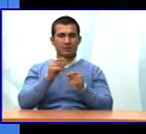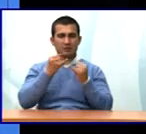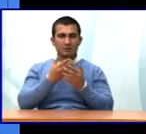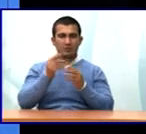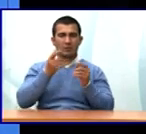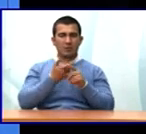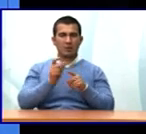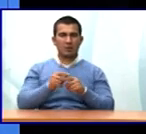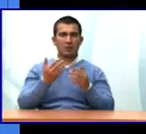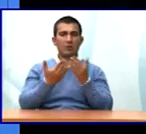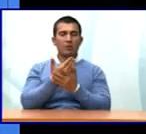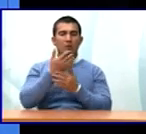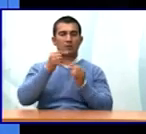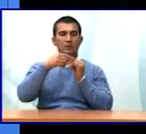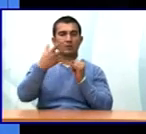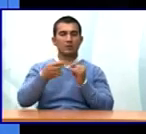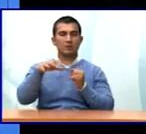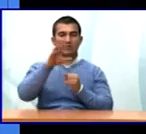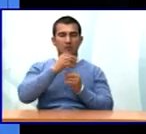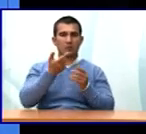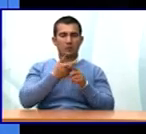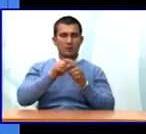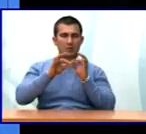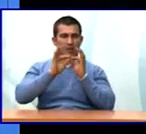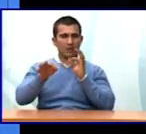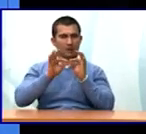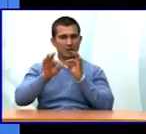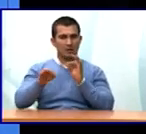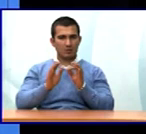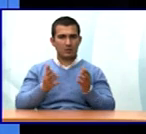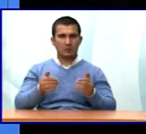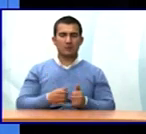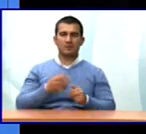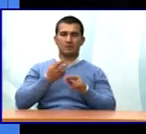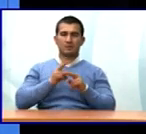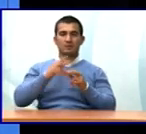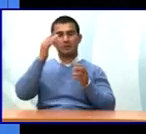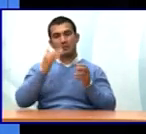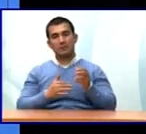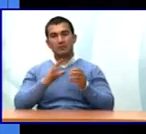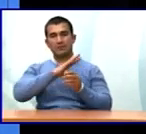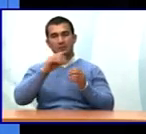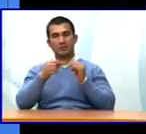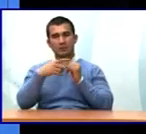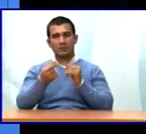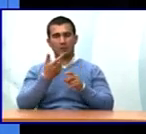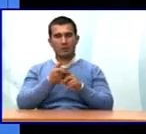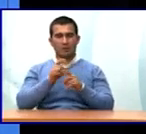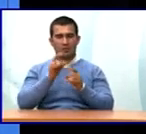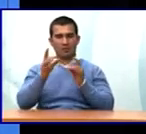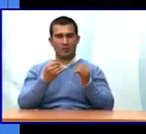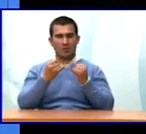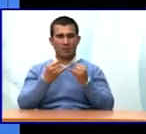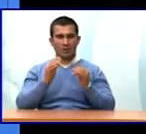qoladi, yangi o'sha chiqqan barglar yupqa holatda bo'lib qoladi. Pastki qismidagi barglar bukilib dog' hosil